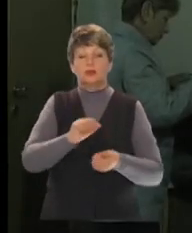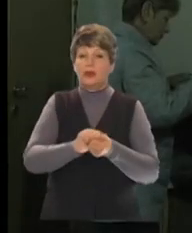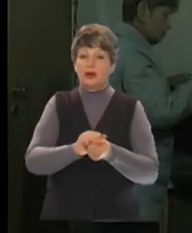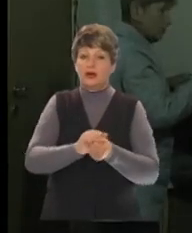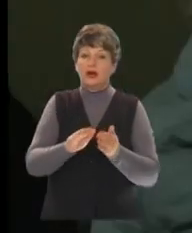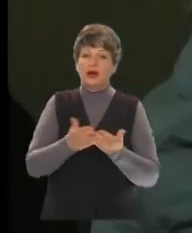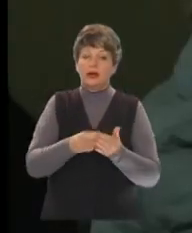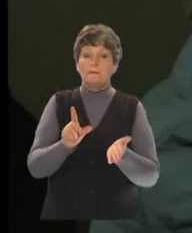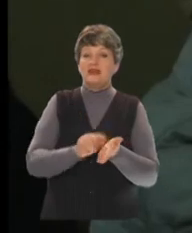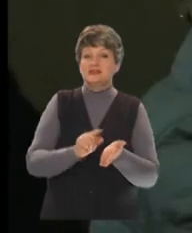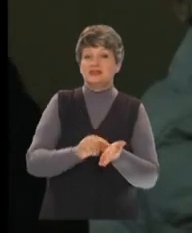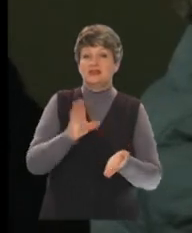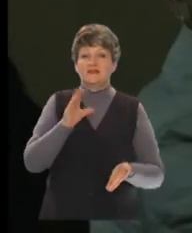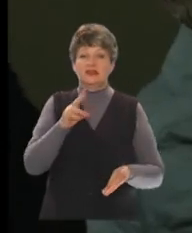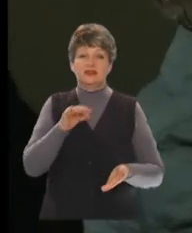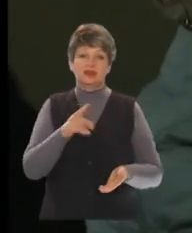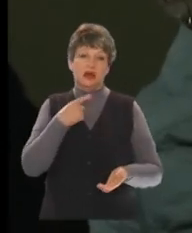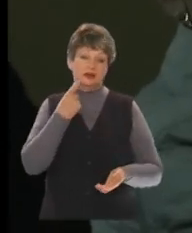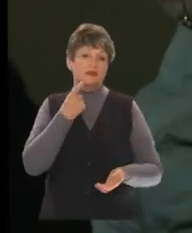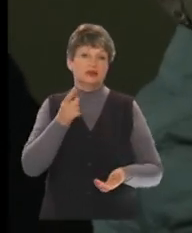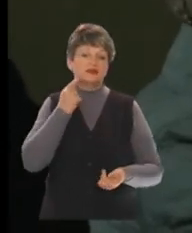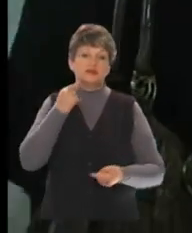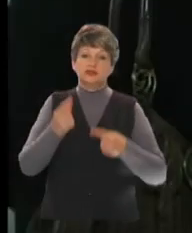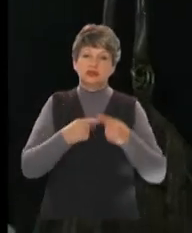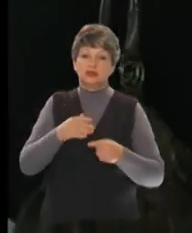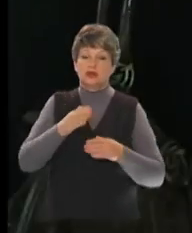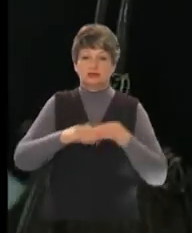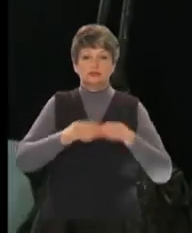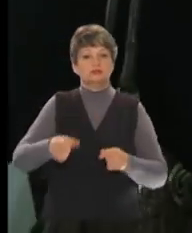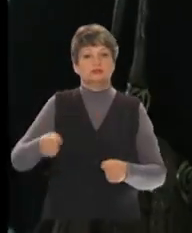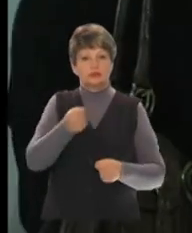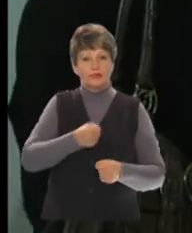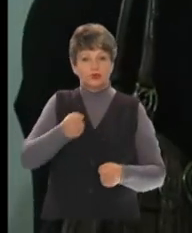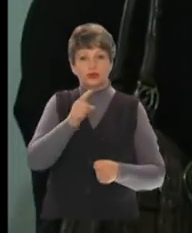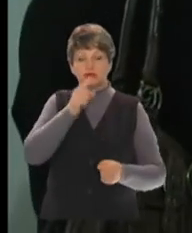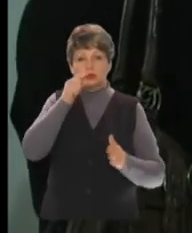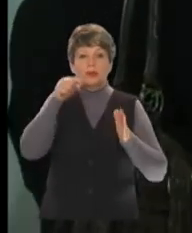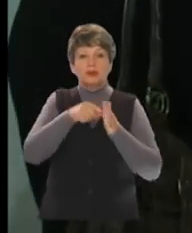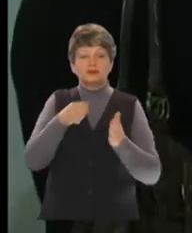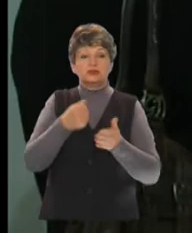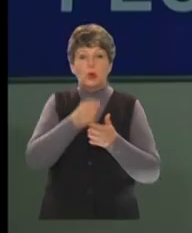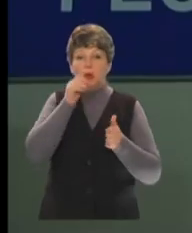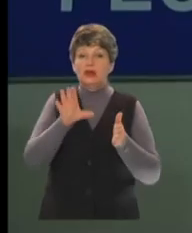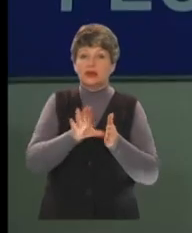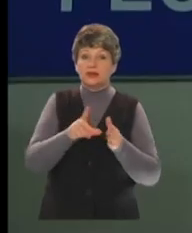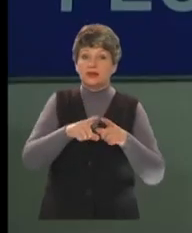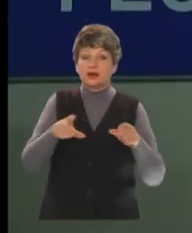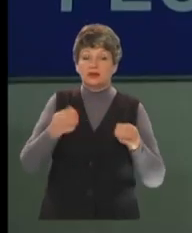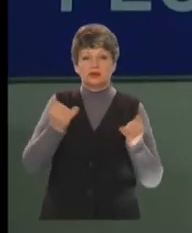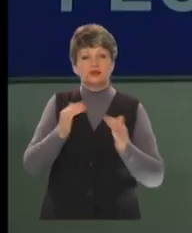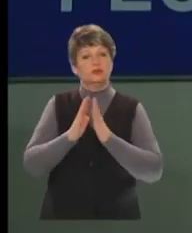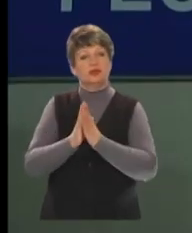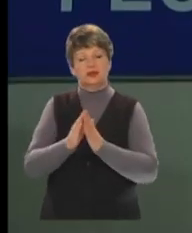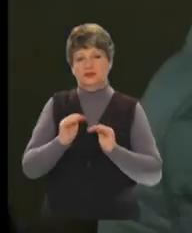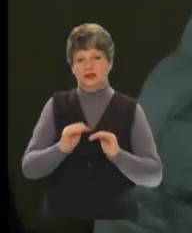традиційною паперовою карткою пенсіонерка Валентина. Каже, вона завжди під рукою, а щоб зазирнути до електронної картки, їй доведеться